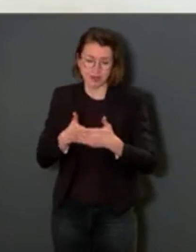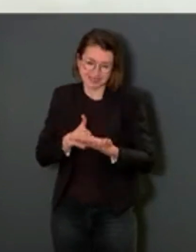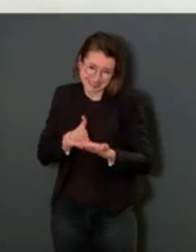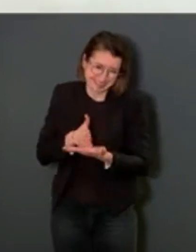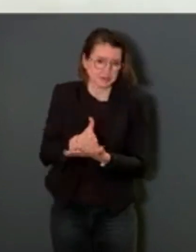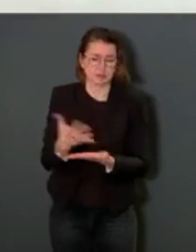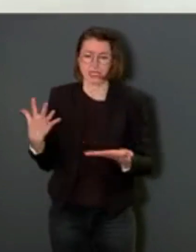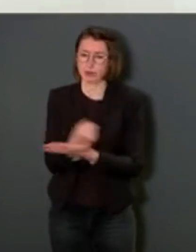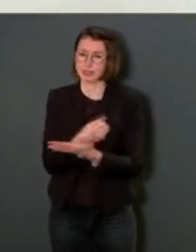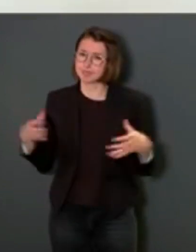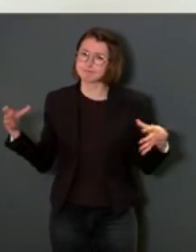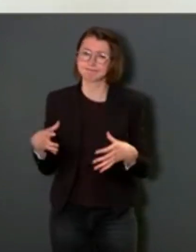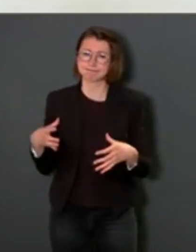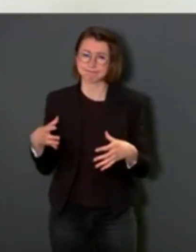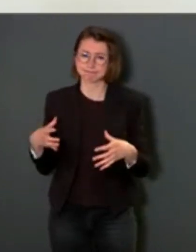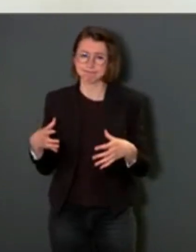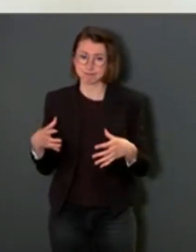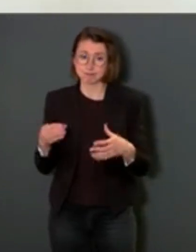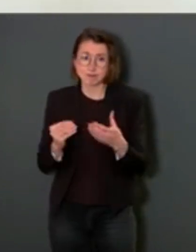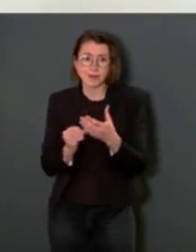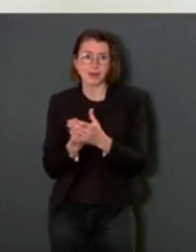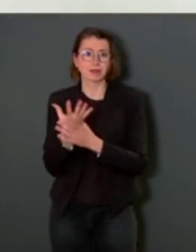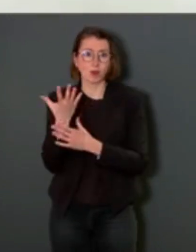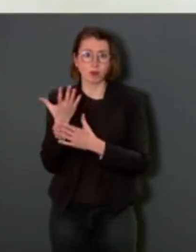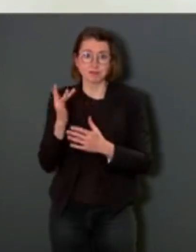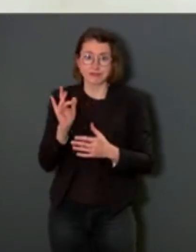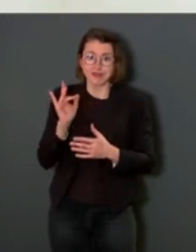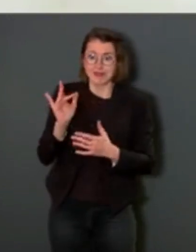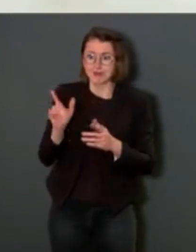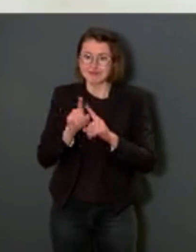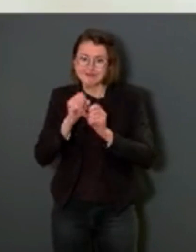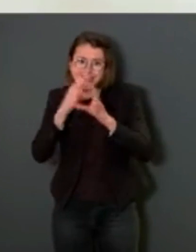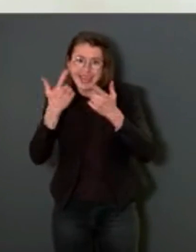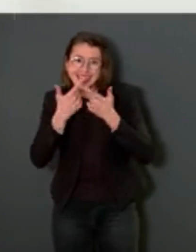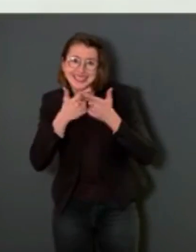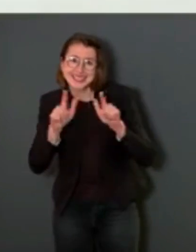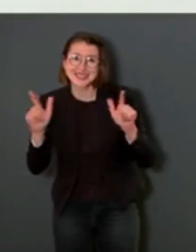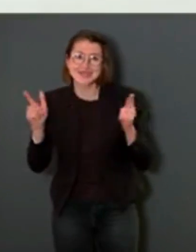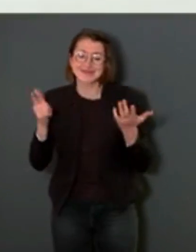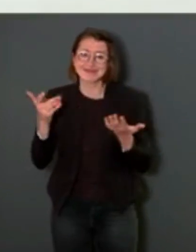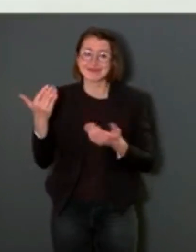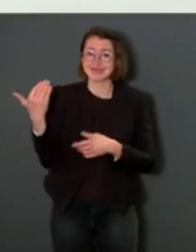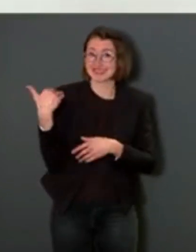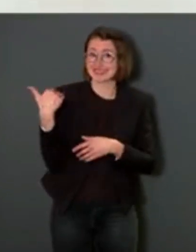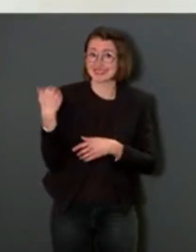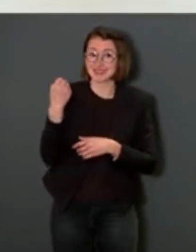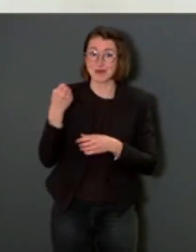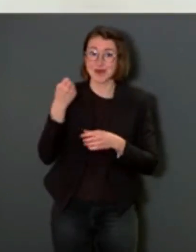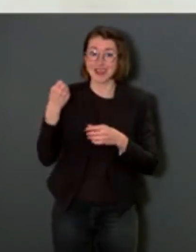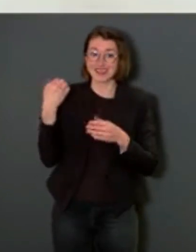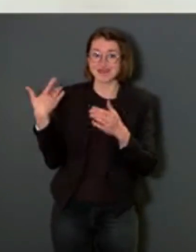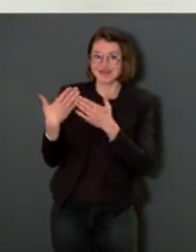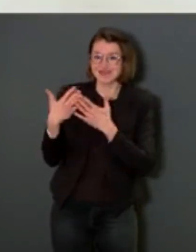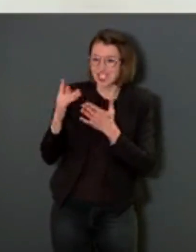printemps avec parfum de liberté, dont on a pu goûter un petit peu les semaines passées,